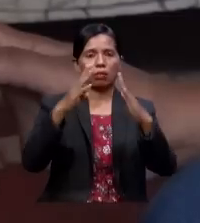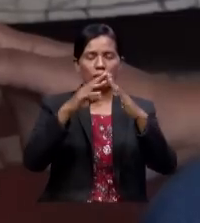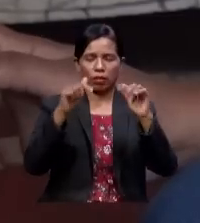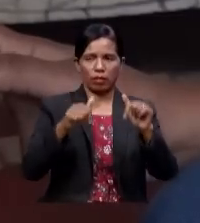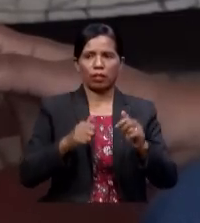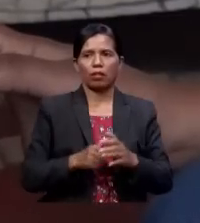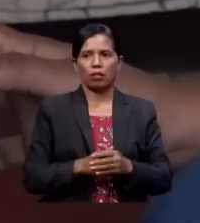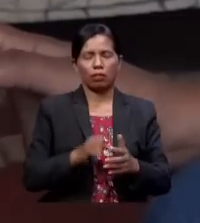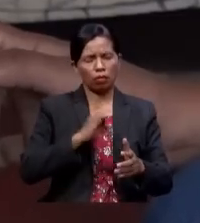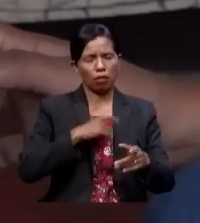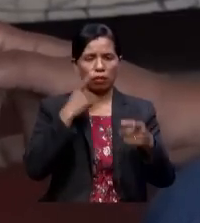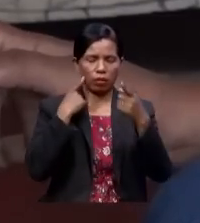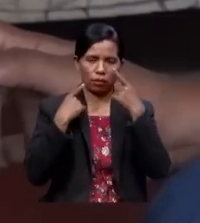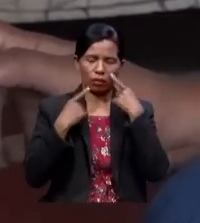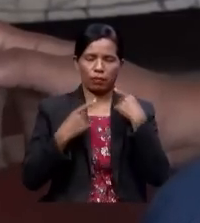au tani soto.